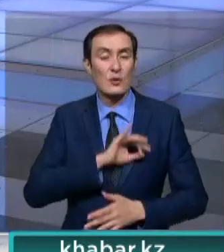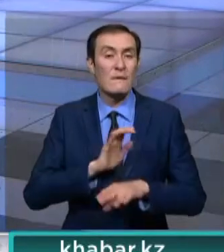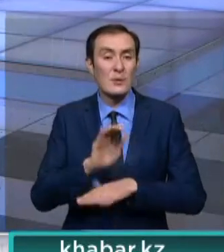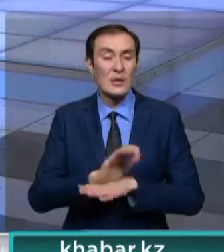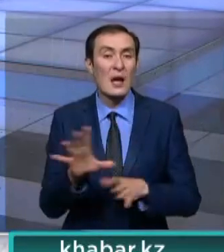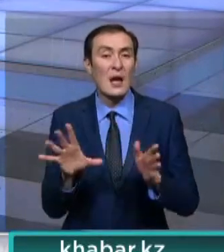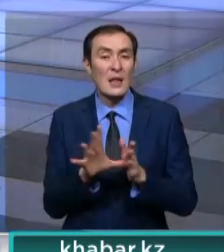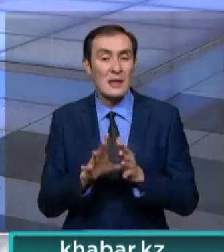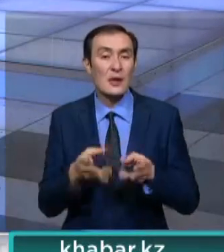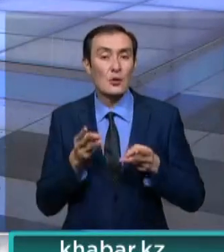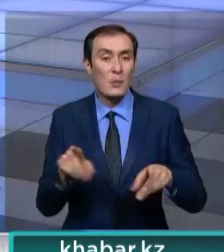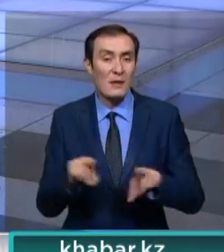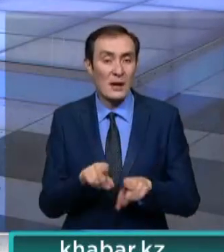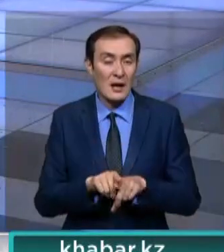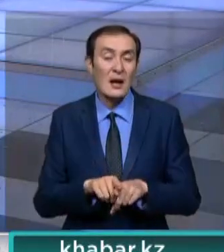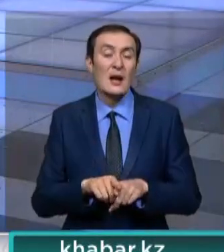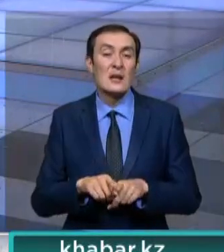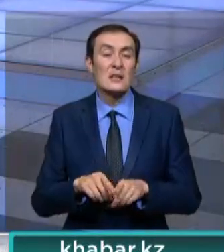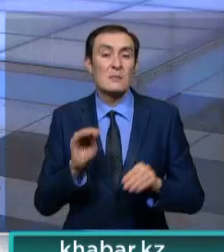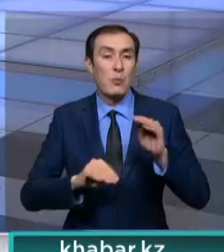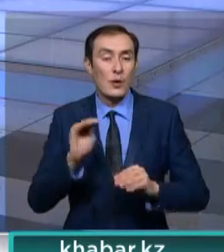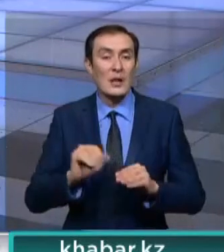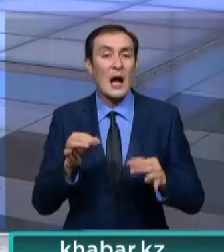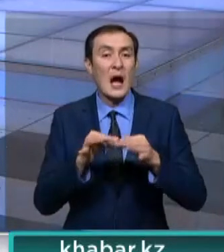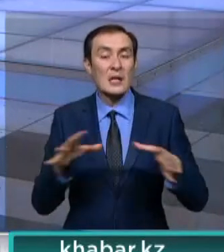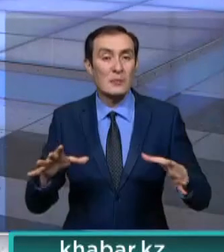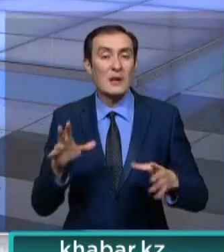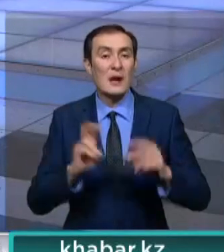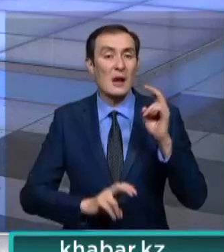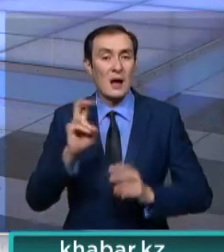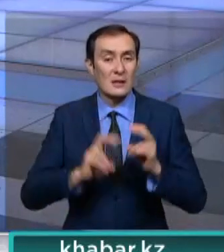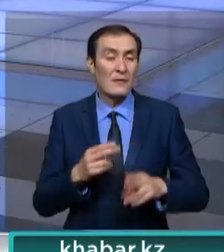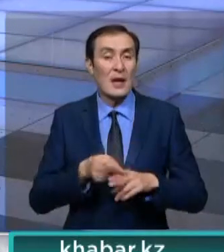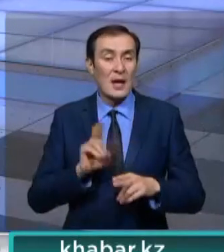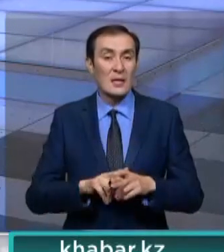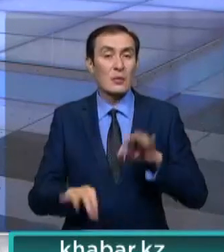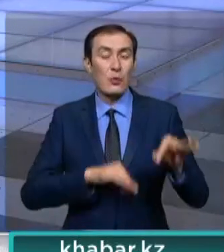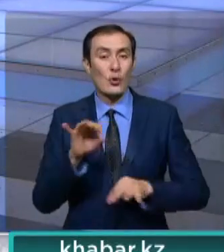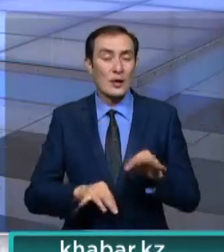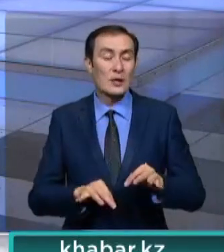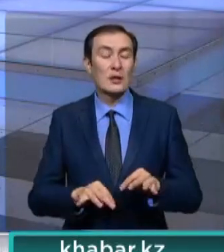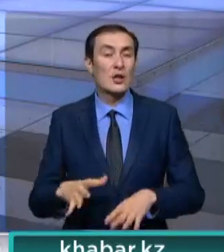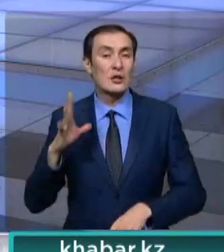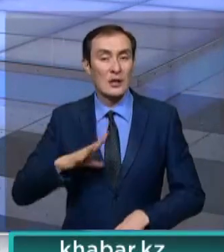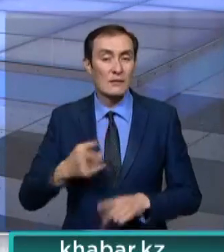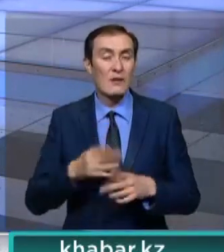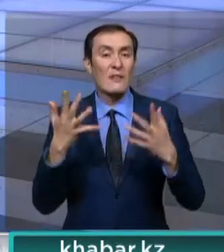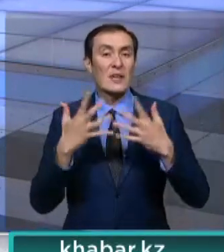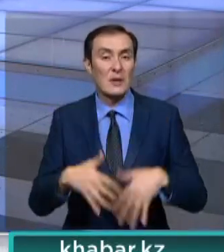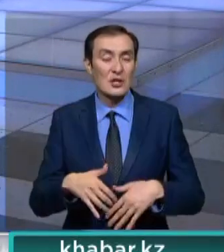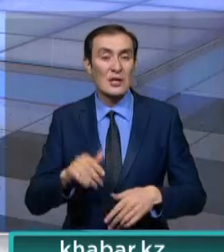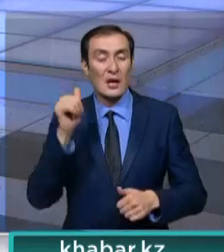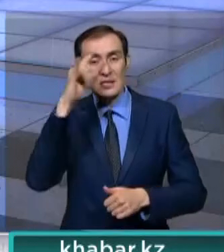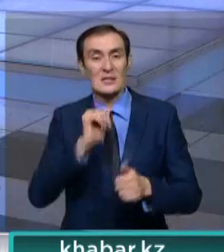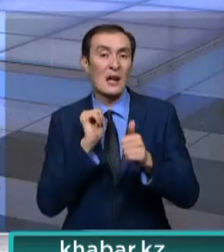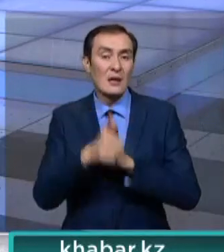выпуск энергоносителей в виде тепловыделяющих сборок для атомных реакторов. Этот проект долгожданный. Он автоматически выводит Казахстан